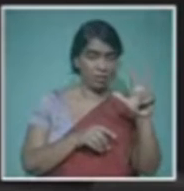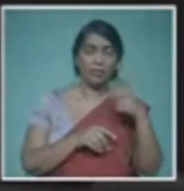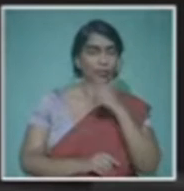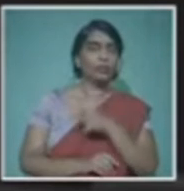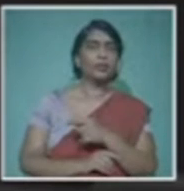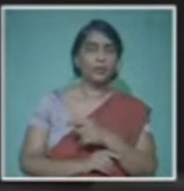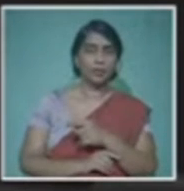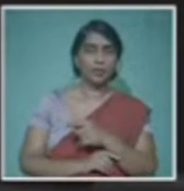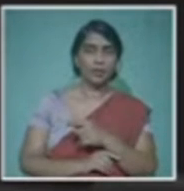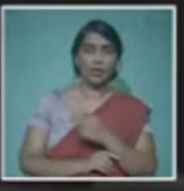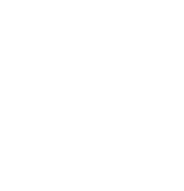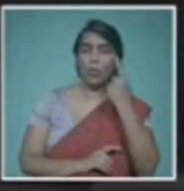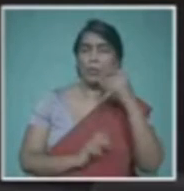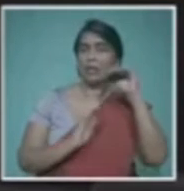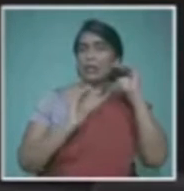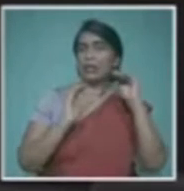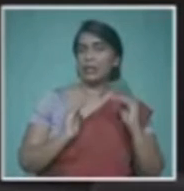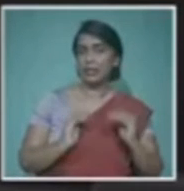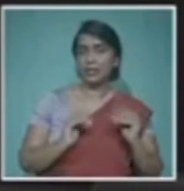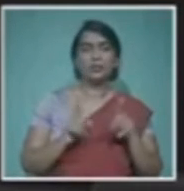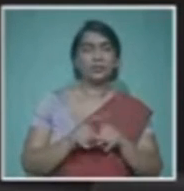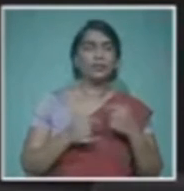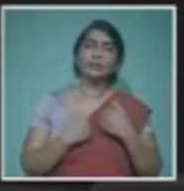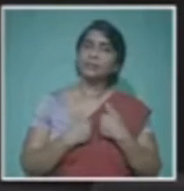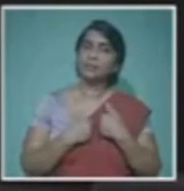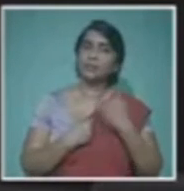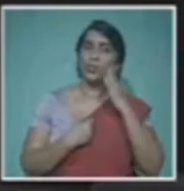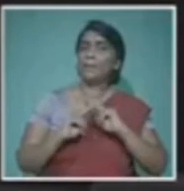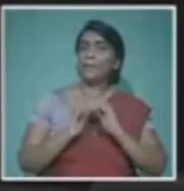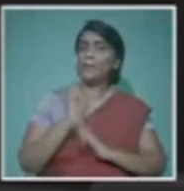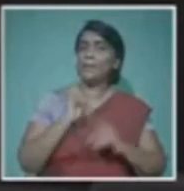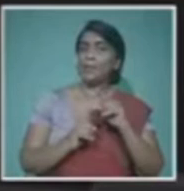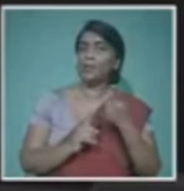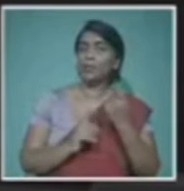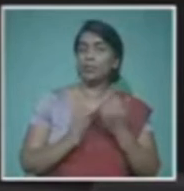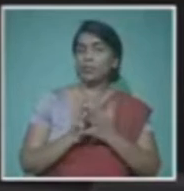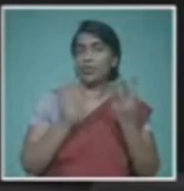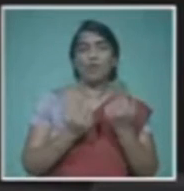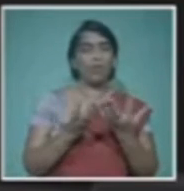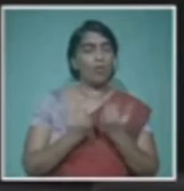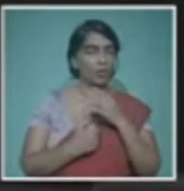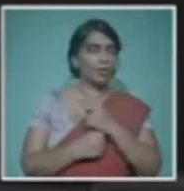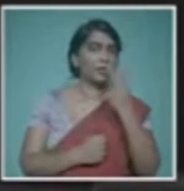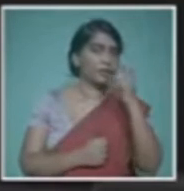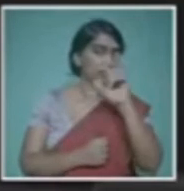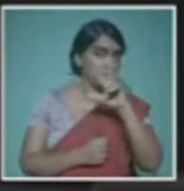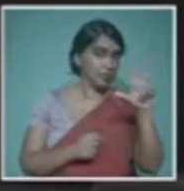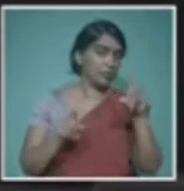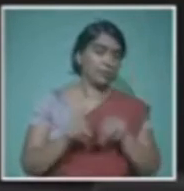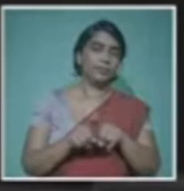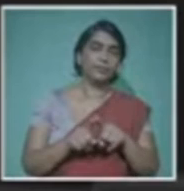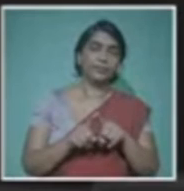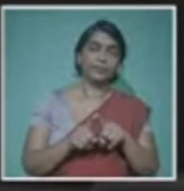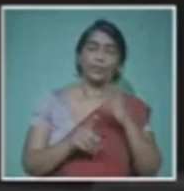බැලුවොත් එහෙම දැන් ඒ රුපියල බාල්දු වීමත් එක්ක අපිට ඒ විදේශ අමාත්‍යංශයට ඒ මුදල් වැඩියෙන් අවශ්‍ය වෙනවා ඒ 2018 බැලුවොත් එහෙම